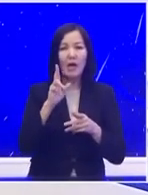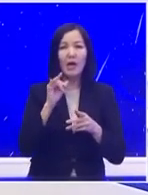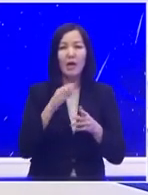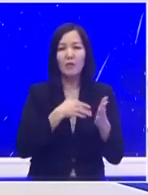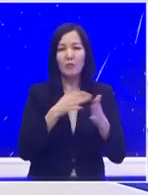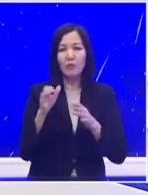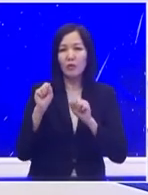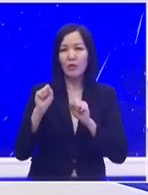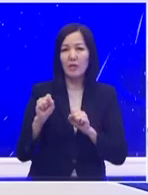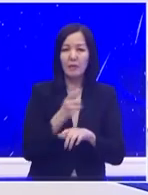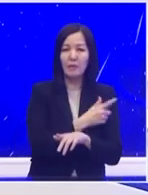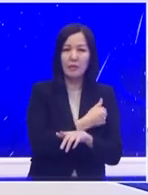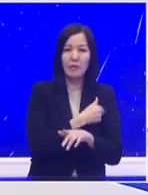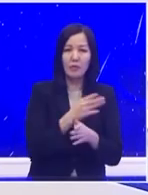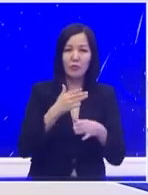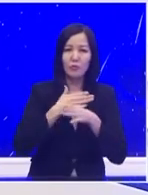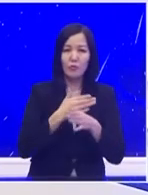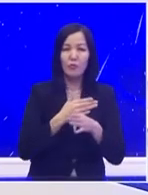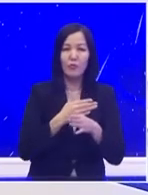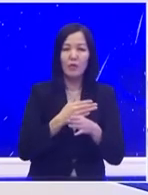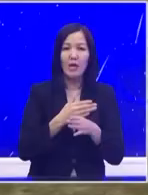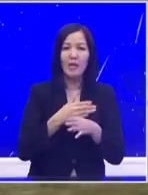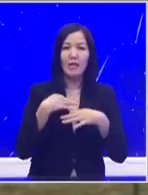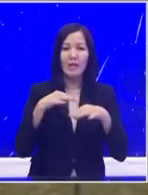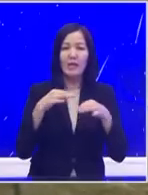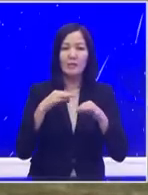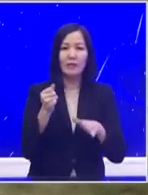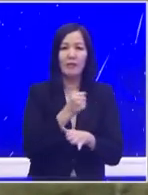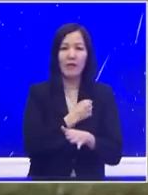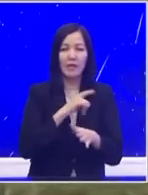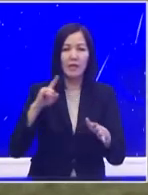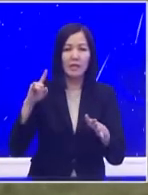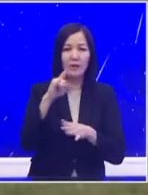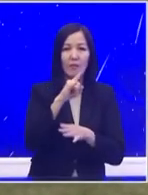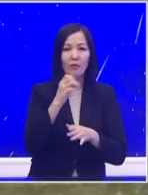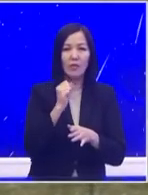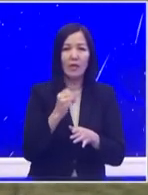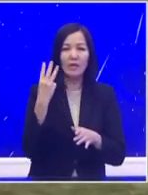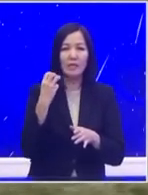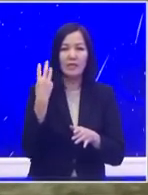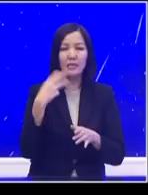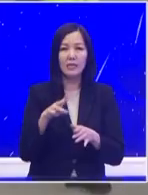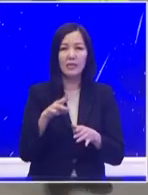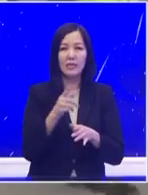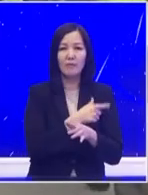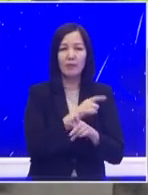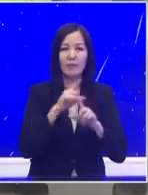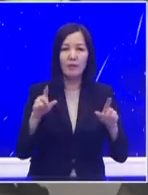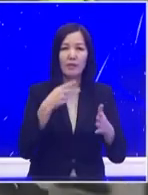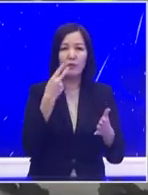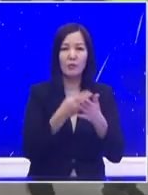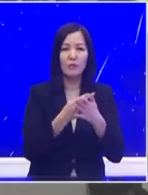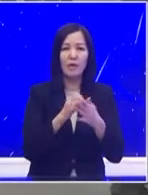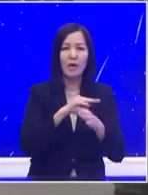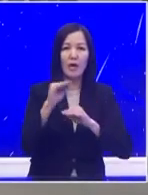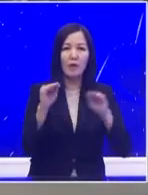и оказывать им медицинскую помощь. Транспортный военный самолет А-330 превращен в мобильный госпиталь и оборудован всем необходимым,